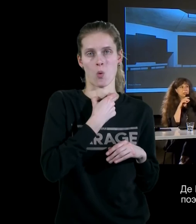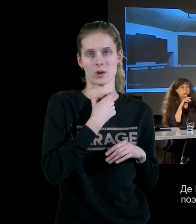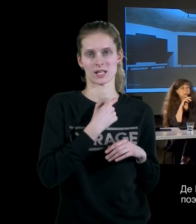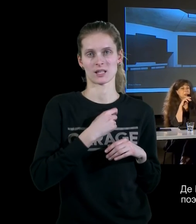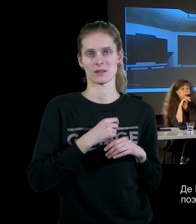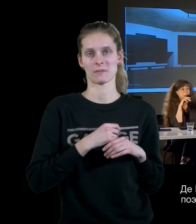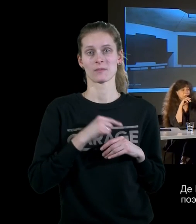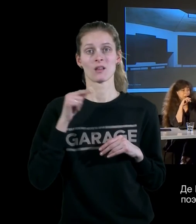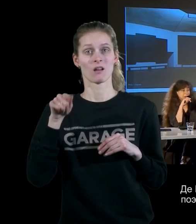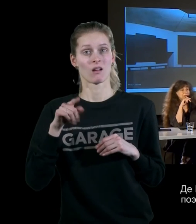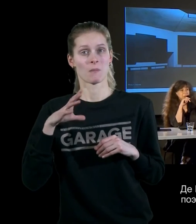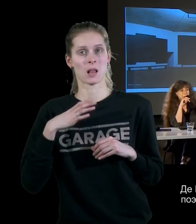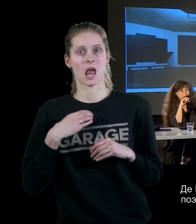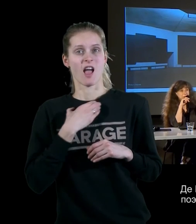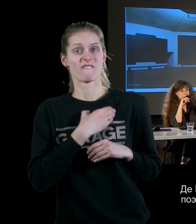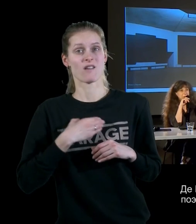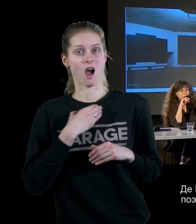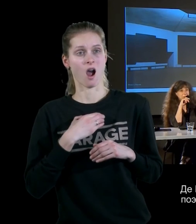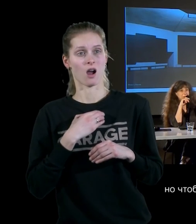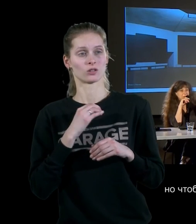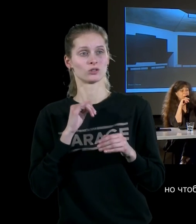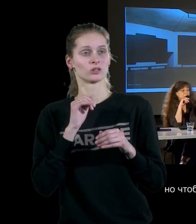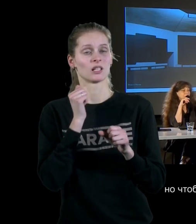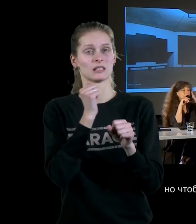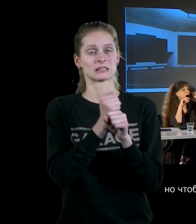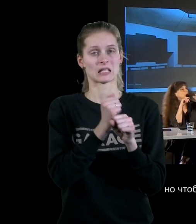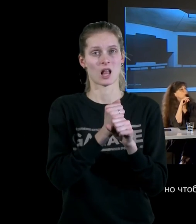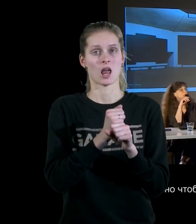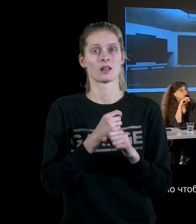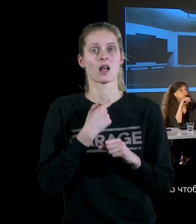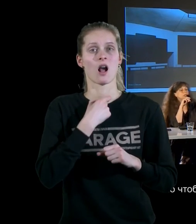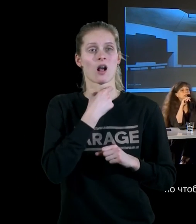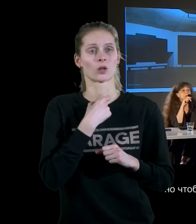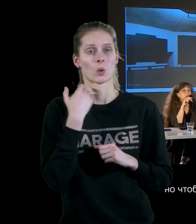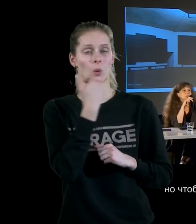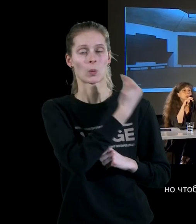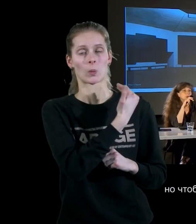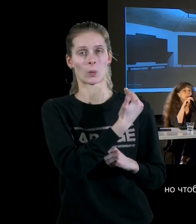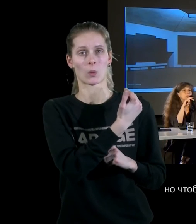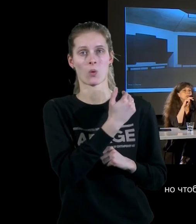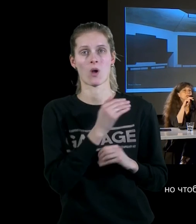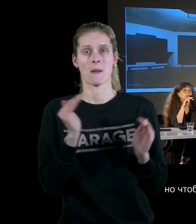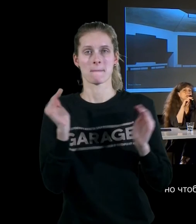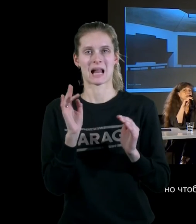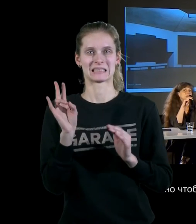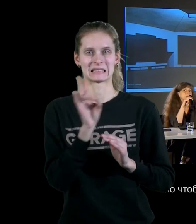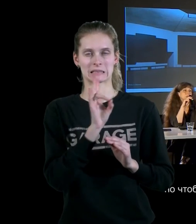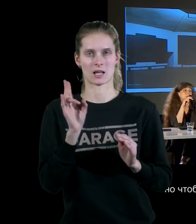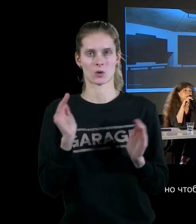важно сделать католическую капеллу, католическую часовню, но сделать ее, ну, чтобы ее